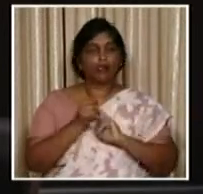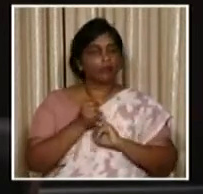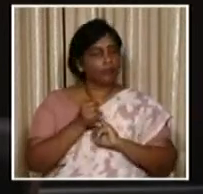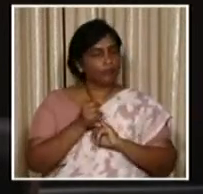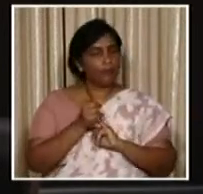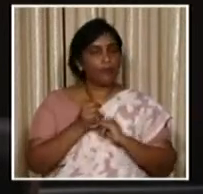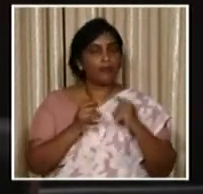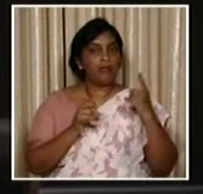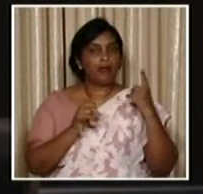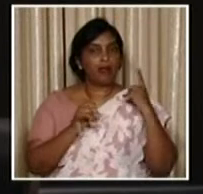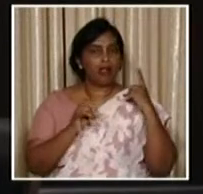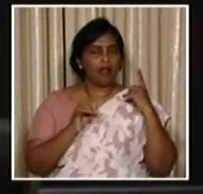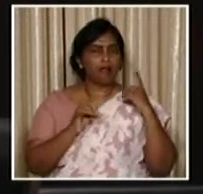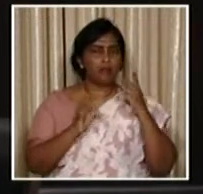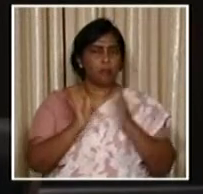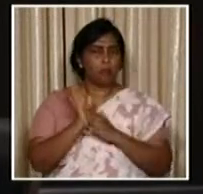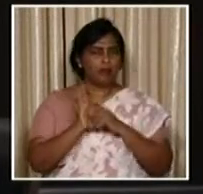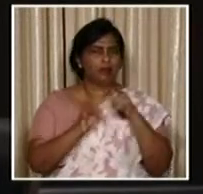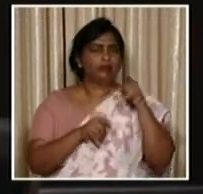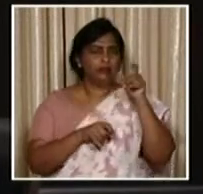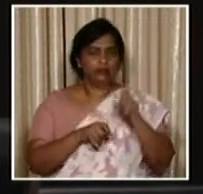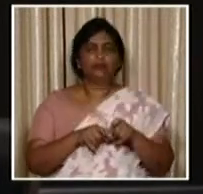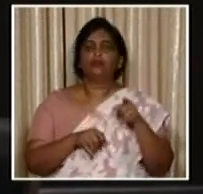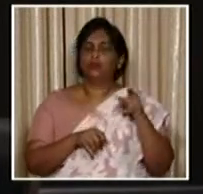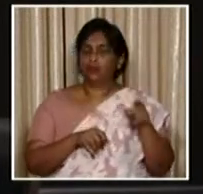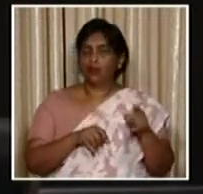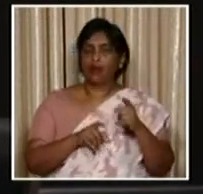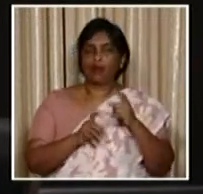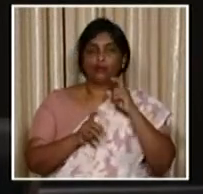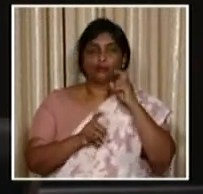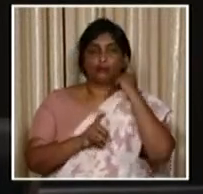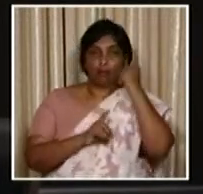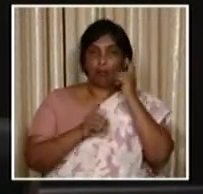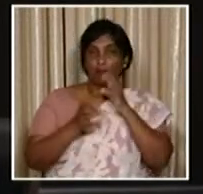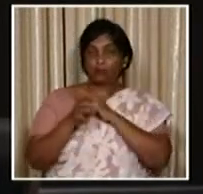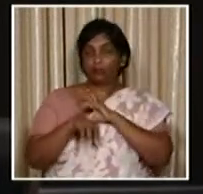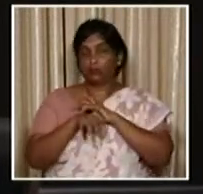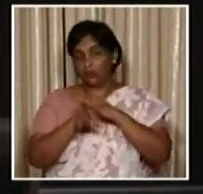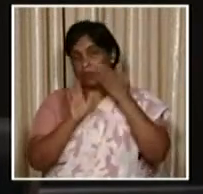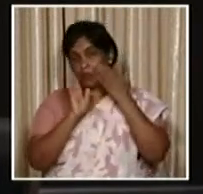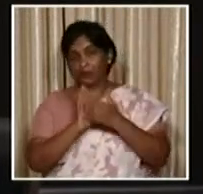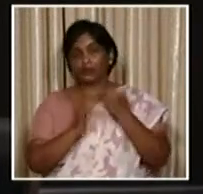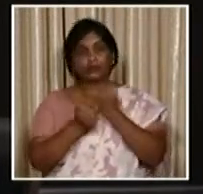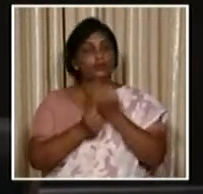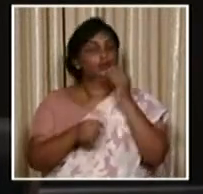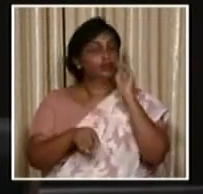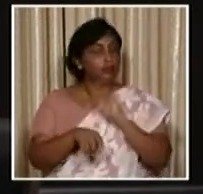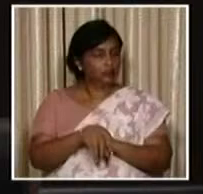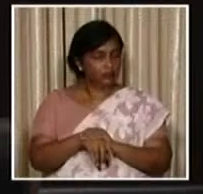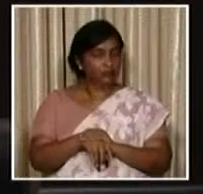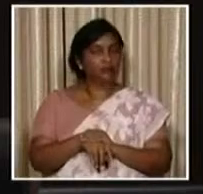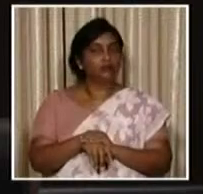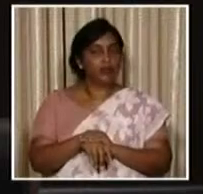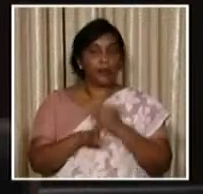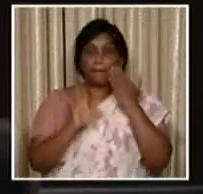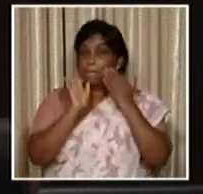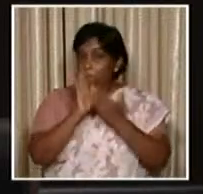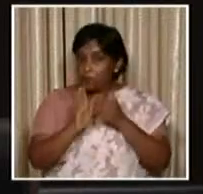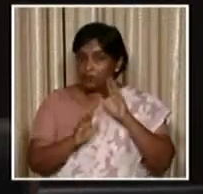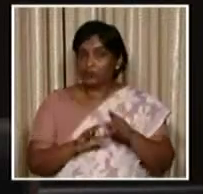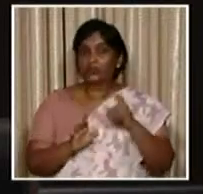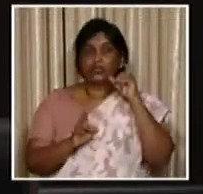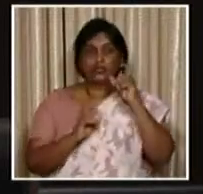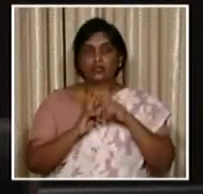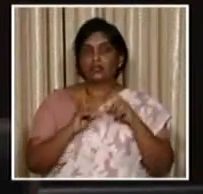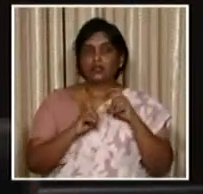සයිනිවහා ආමි මොහිදීන් බුද්ධ්‍යාංශ විසින් CID එකට පෙන්නනවා. ඒ අතනංගුවේ ඒ පෙන්නුවත්